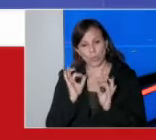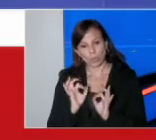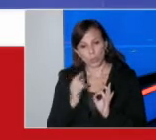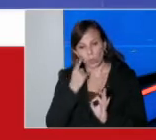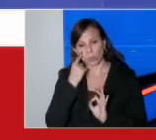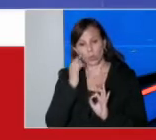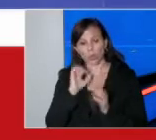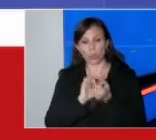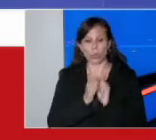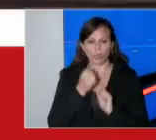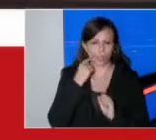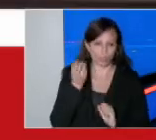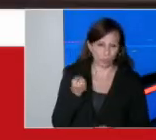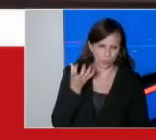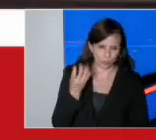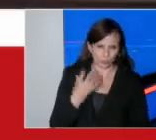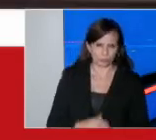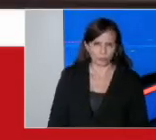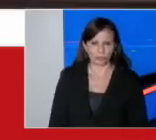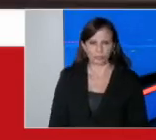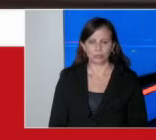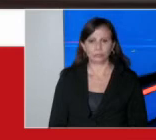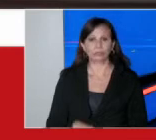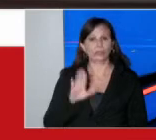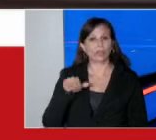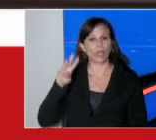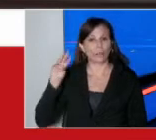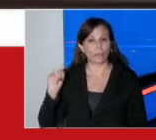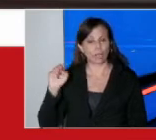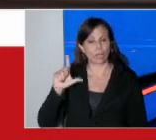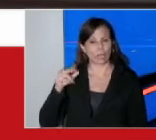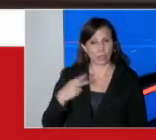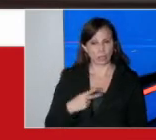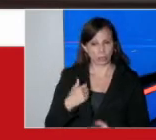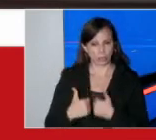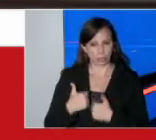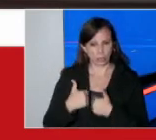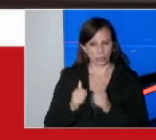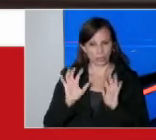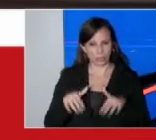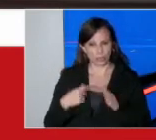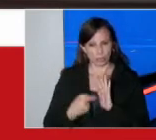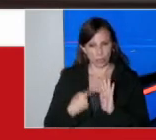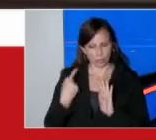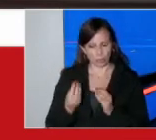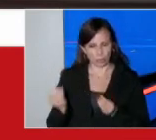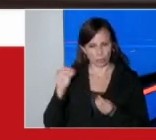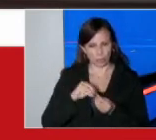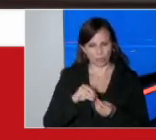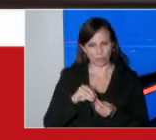הנשיאות? תראה, גם מרין לפן שמתמודדת על הנשיאות פעם נוספת דיברה